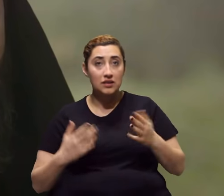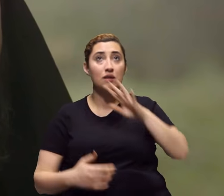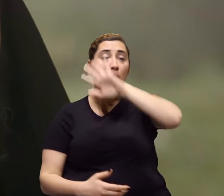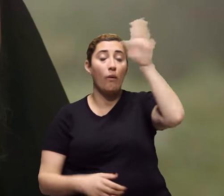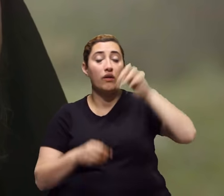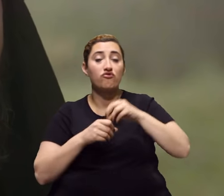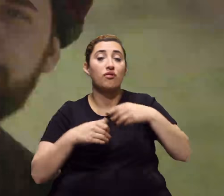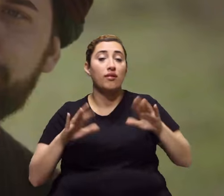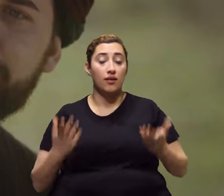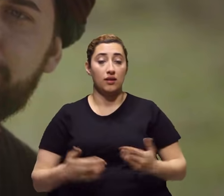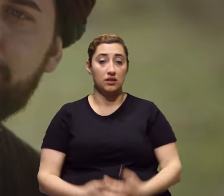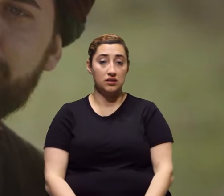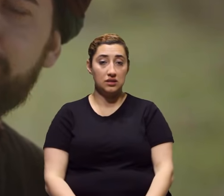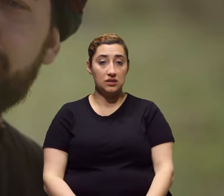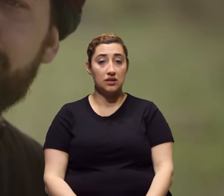Ne göktesin?